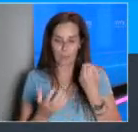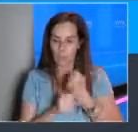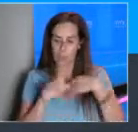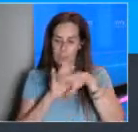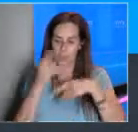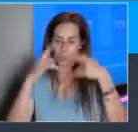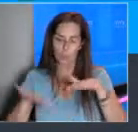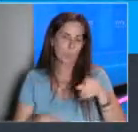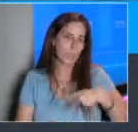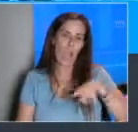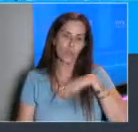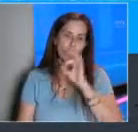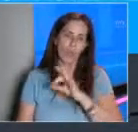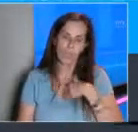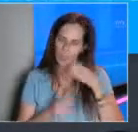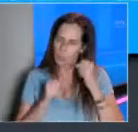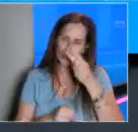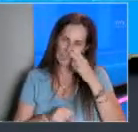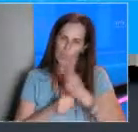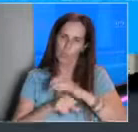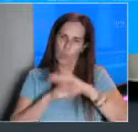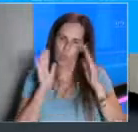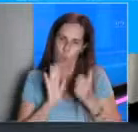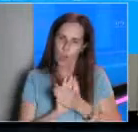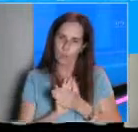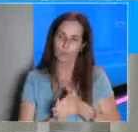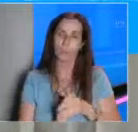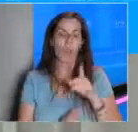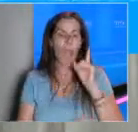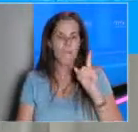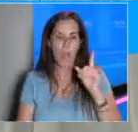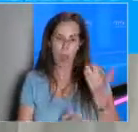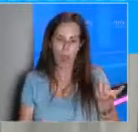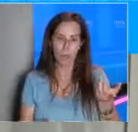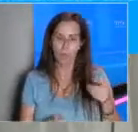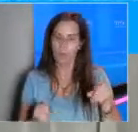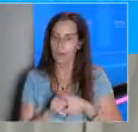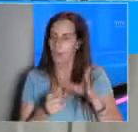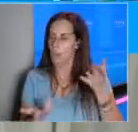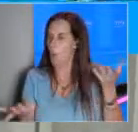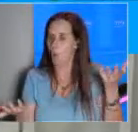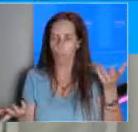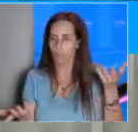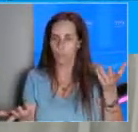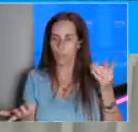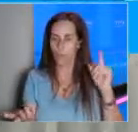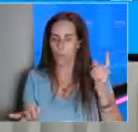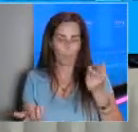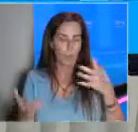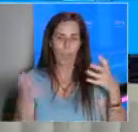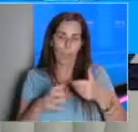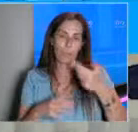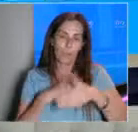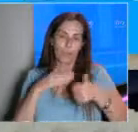סדר יום לממשלה, זה באחריותו, אז אני מניח שהוא ניסה להימנע מזה. יחד עם זאת, אתה יודע, כמו יו"ר דירקטוריון ומזכיר דירקטוריון, בסוף